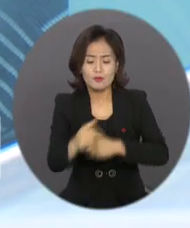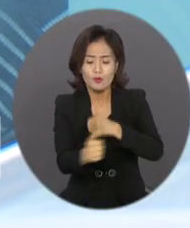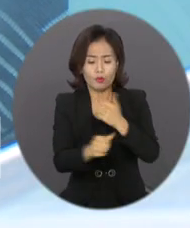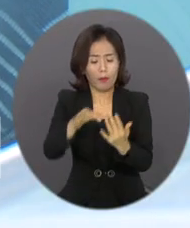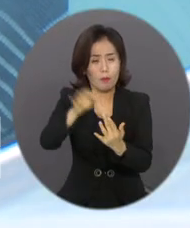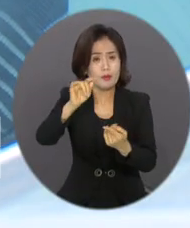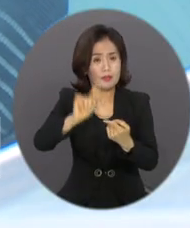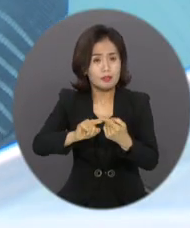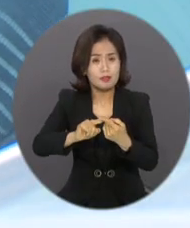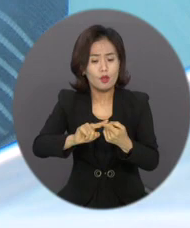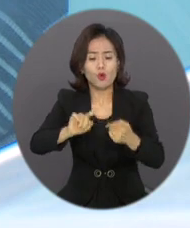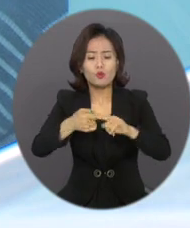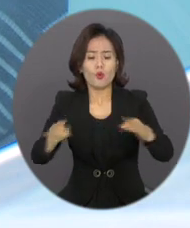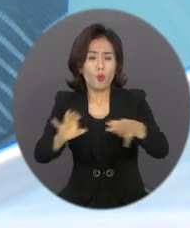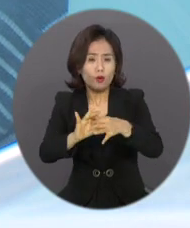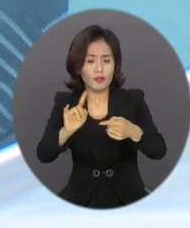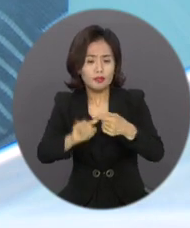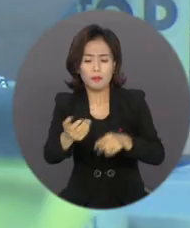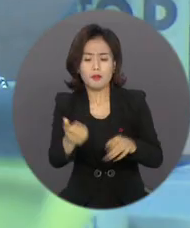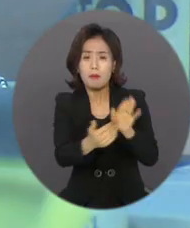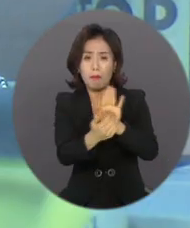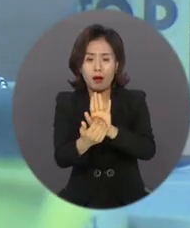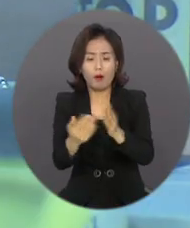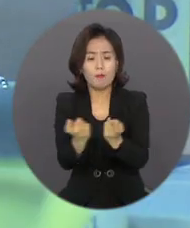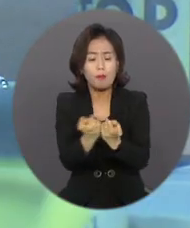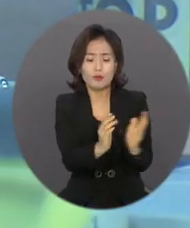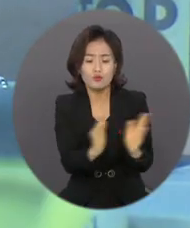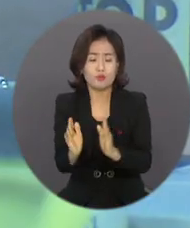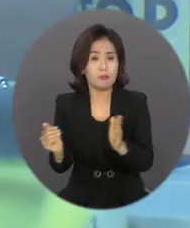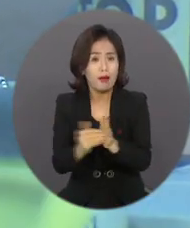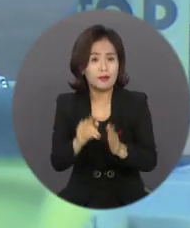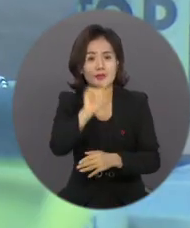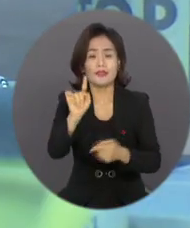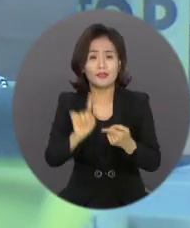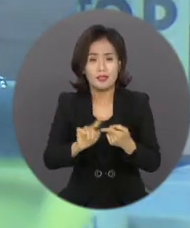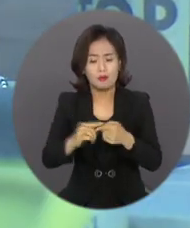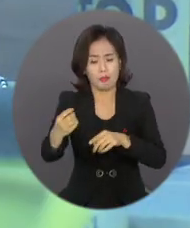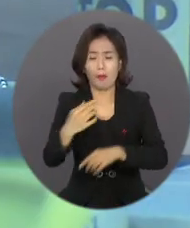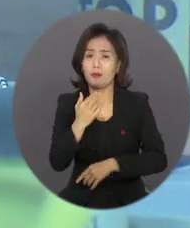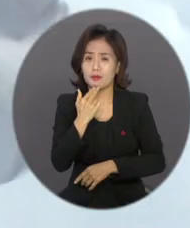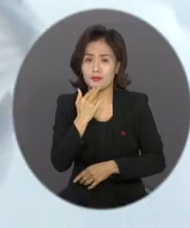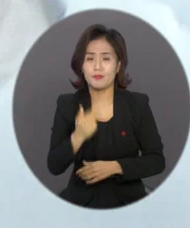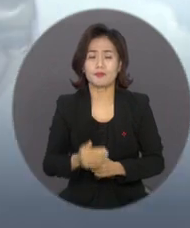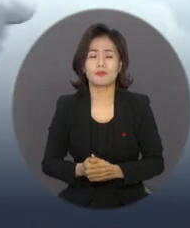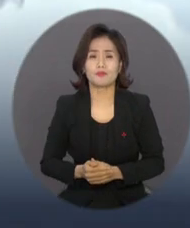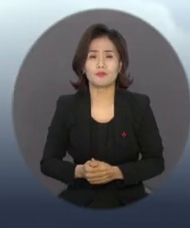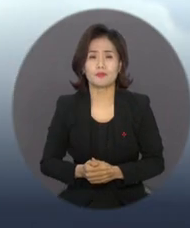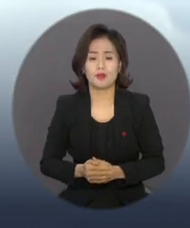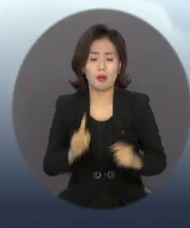선정절차 등 이해충돌을 사전에 방지할 대책을 마련했는지에 대한 질문도 답변을 드릴 수 없었습니다